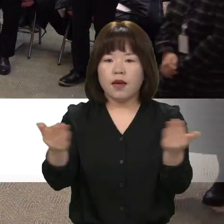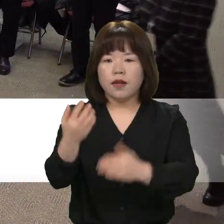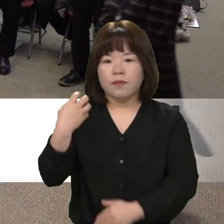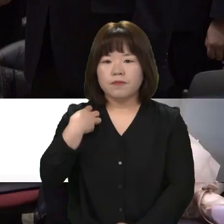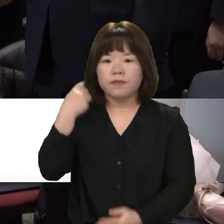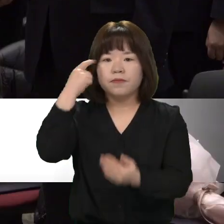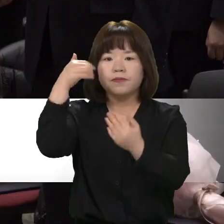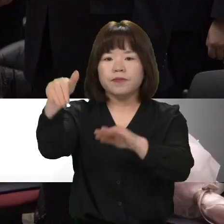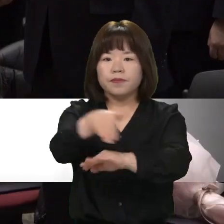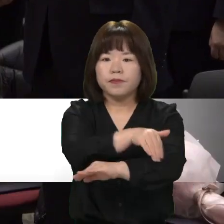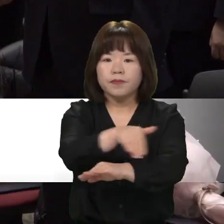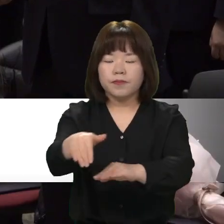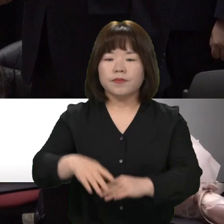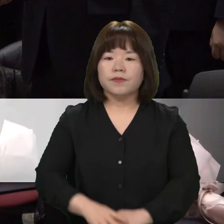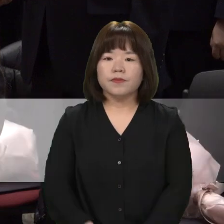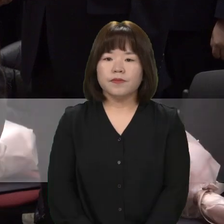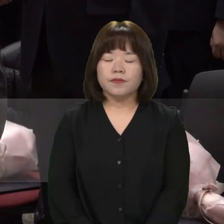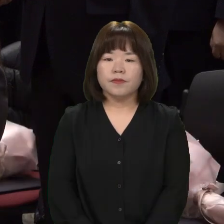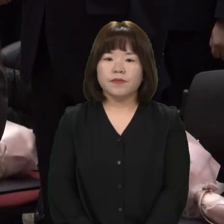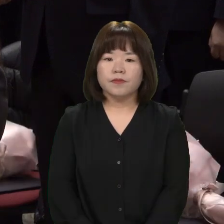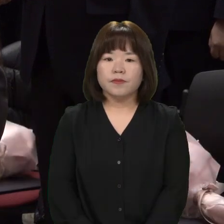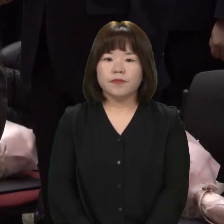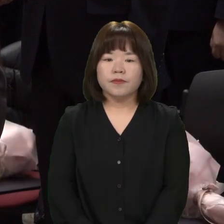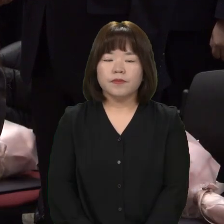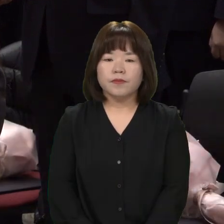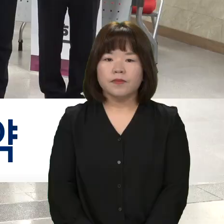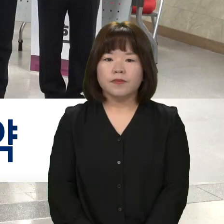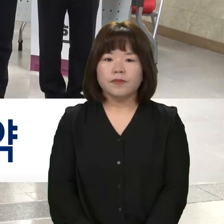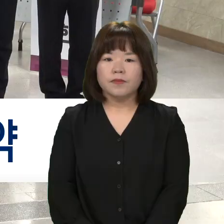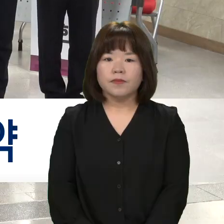지역발전을 위한 대민행정을 펼칠 예정입니다